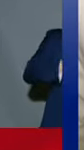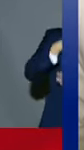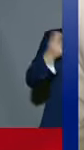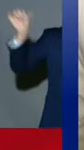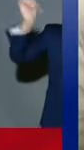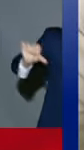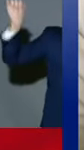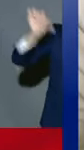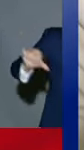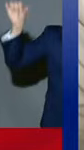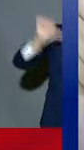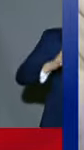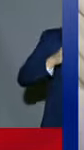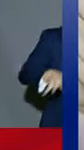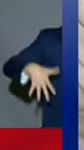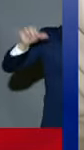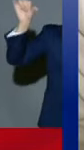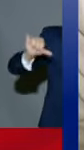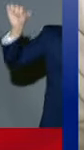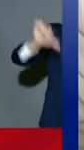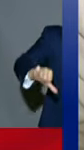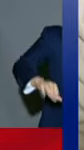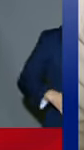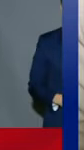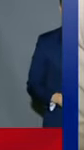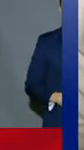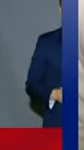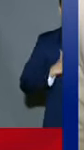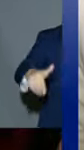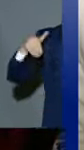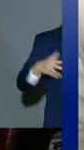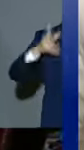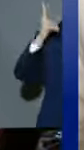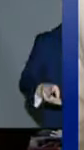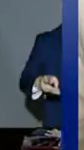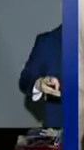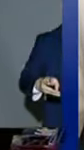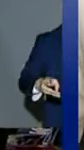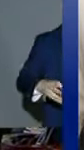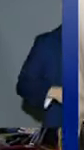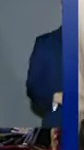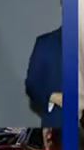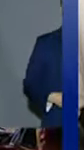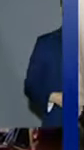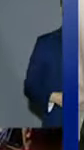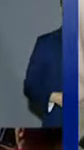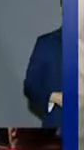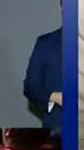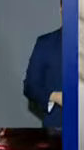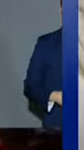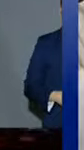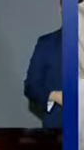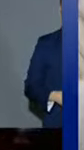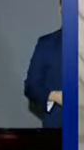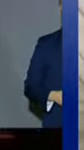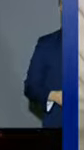ακριβώς την πρόταση ανέγνωσε ο πρόεδρος του συνεδρίου, ο κύριος Ρήγας, την ανέγνωσε. Εμείς που ήμασταν εδώ είδαμε πολλούς